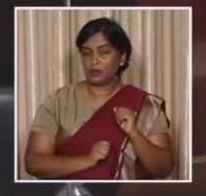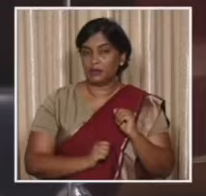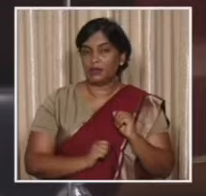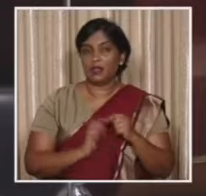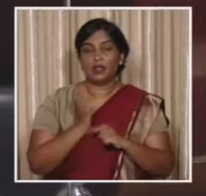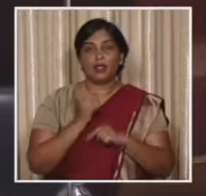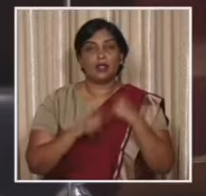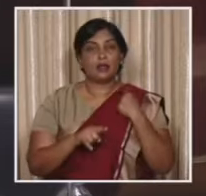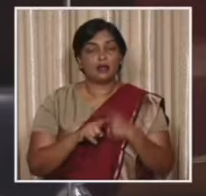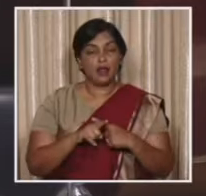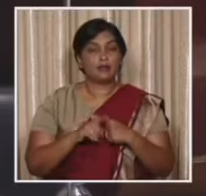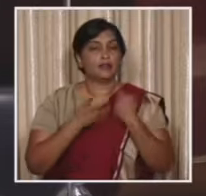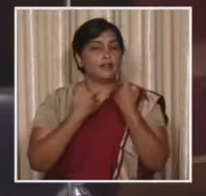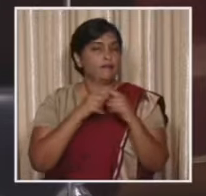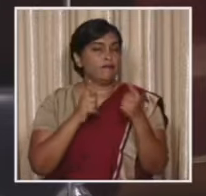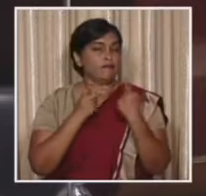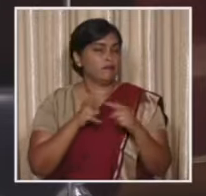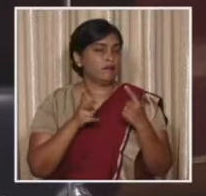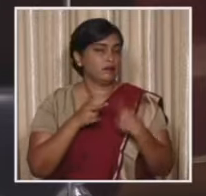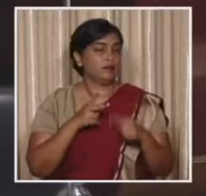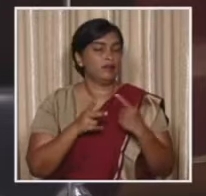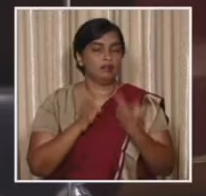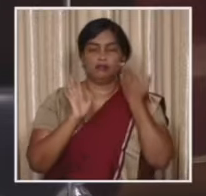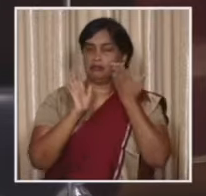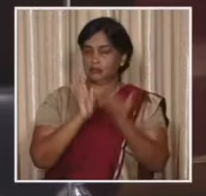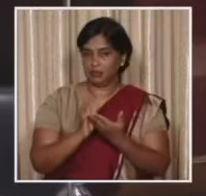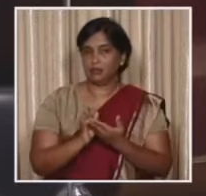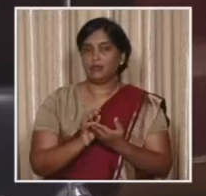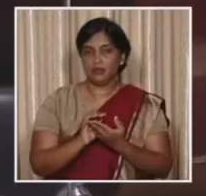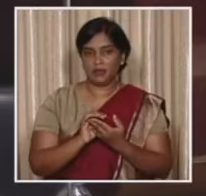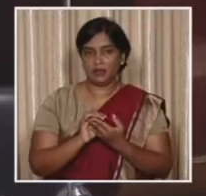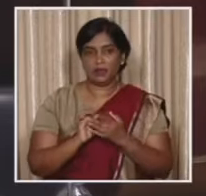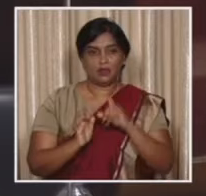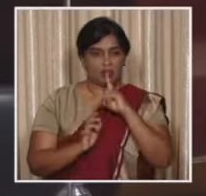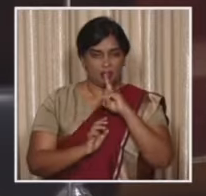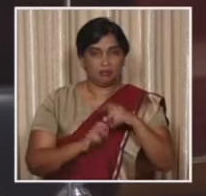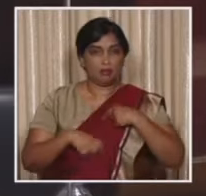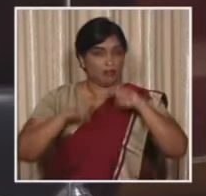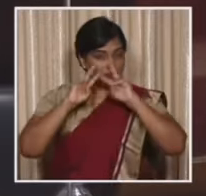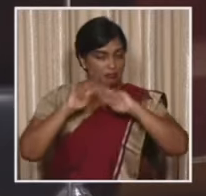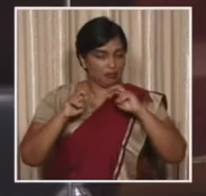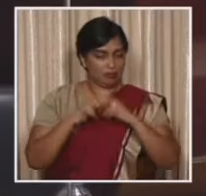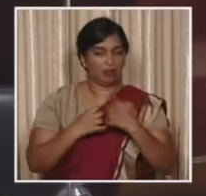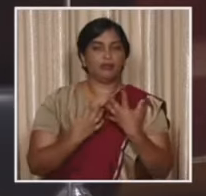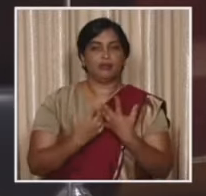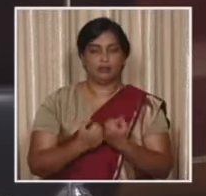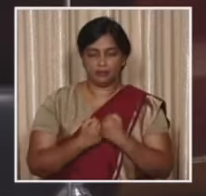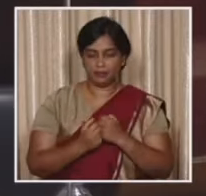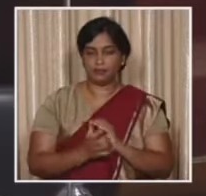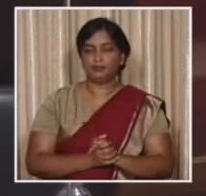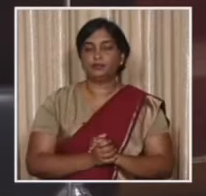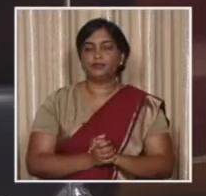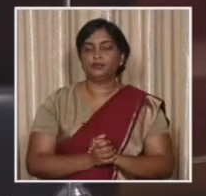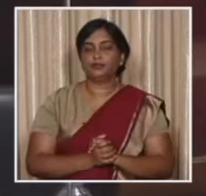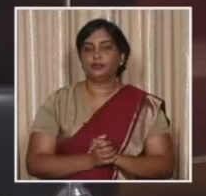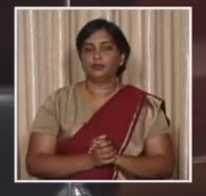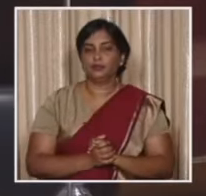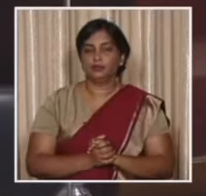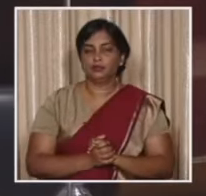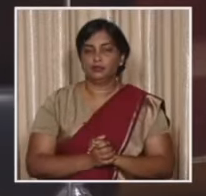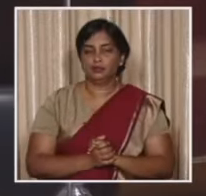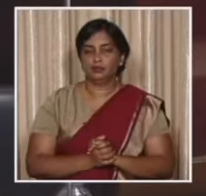බදු වර්ග ගණනාවක් හඳුන්වා දුන්න. මම ඔබතුමාට කියන්න මම රිසර්ච් එකෙන් සටහනක් ගත්තා.